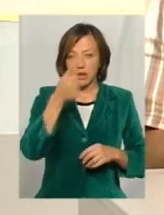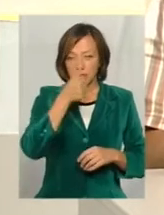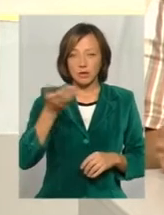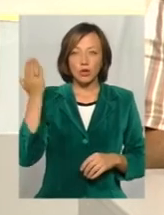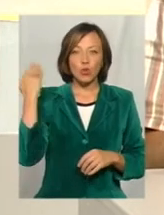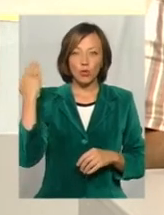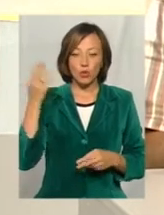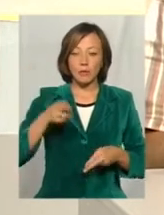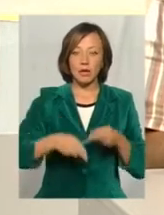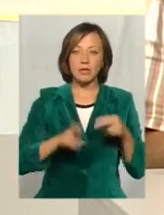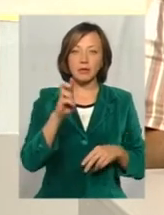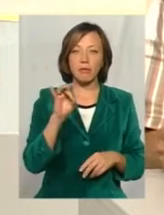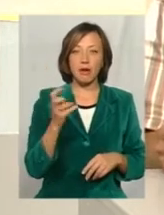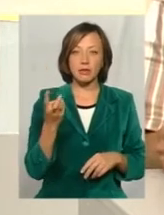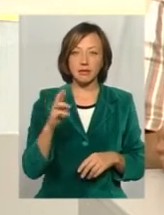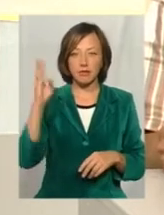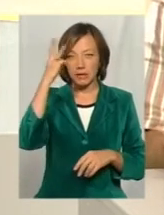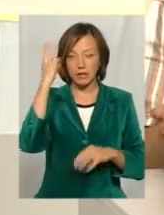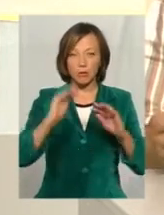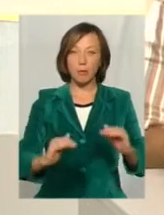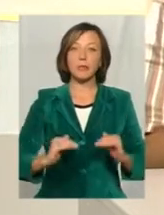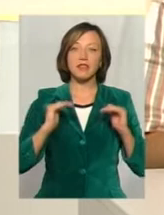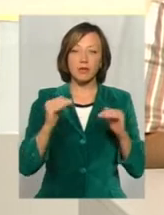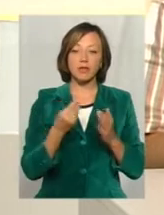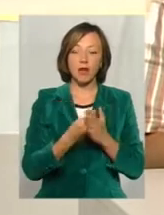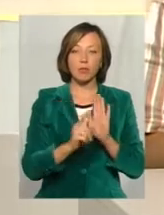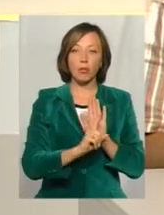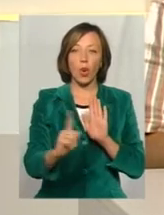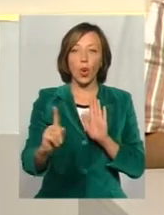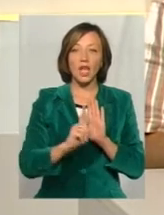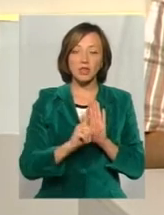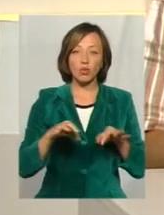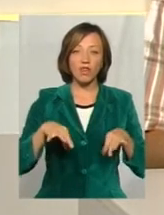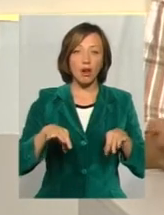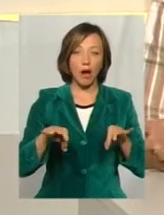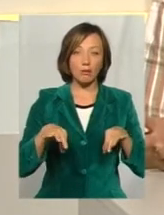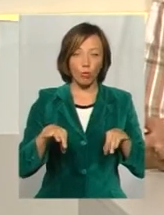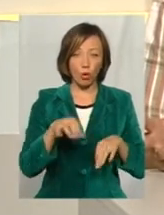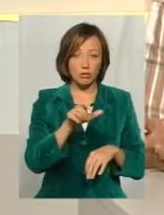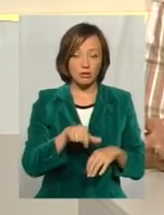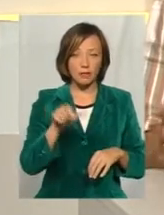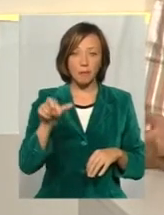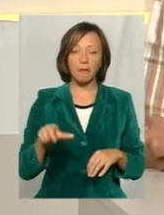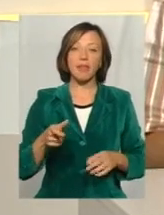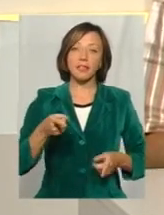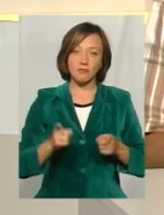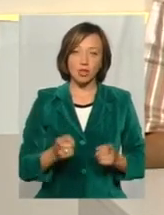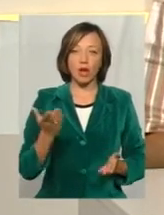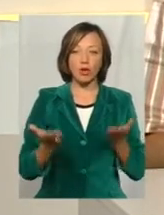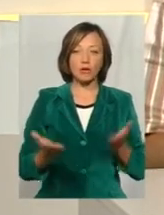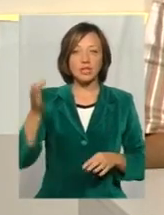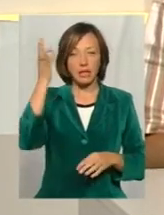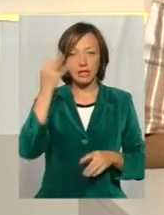саме наприкінці березня, в Хмельницькому підвищили вартість проїзду в громадському транспорту. Ну, звичайно, то, якщо так згадати,